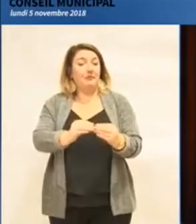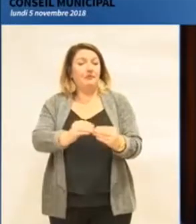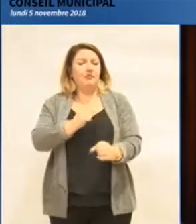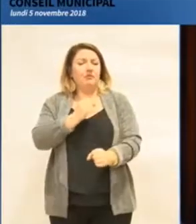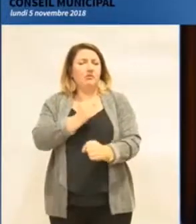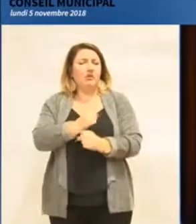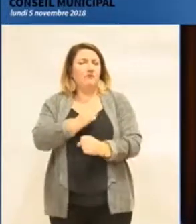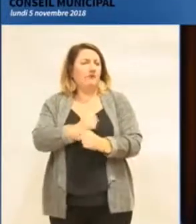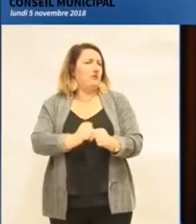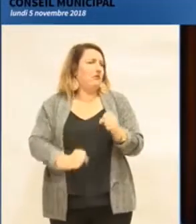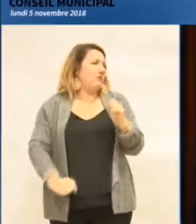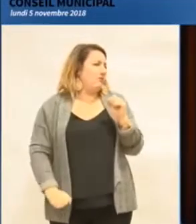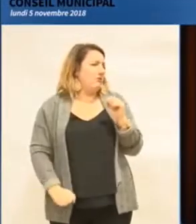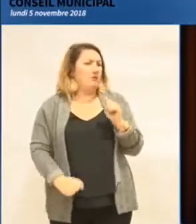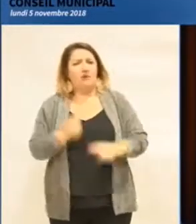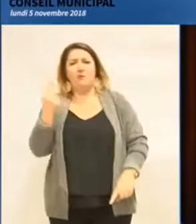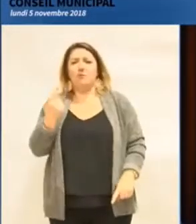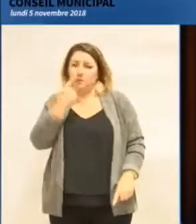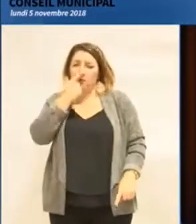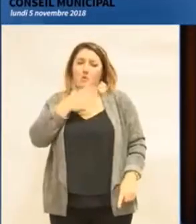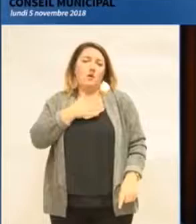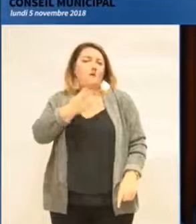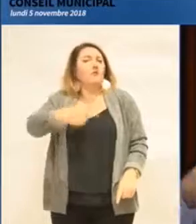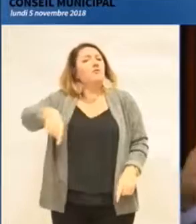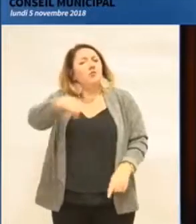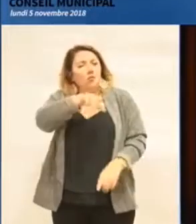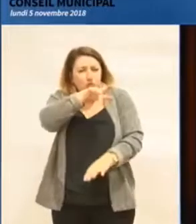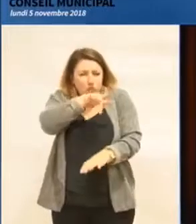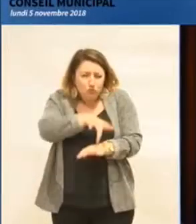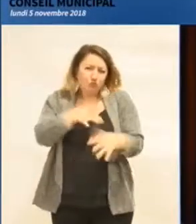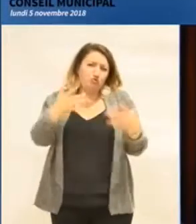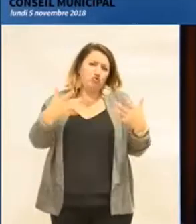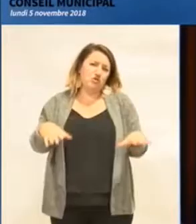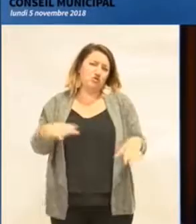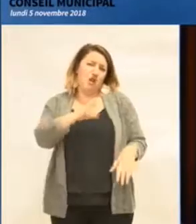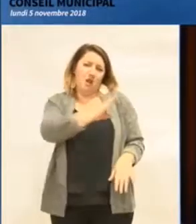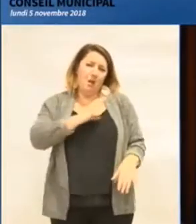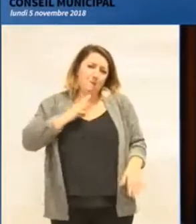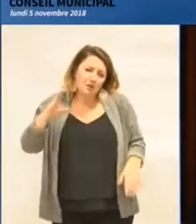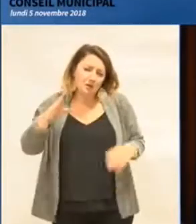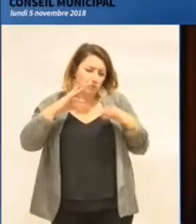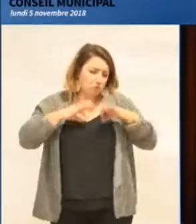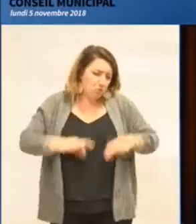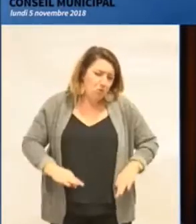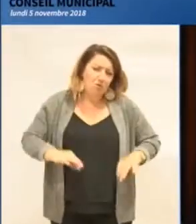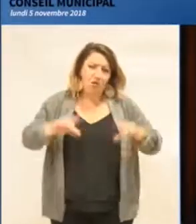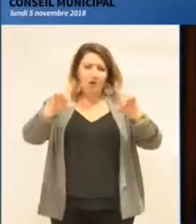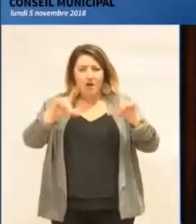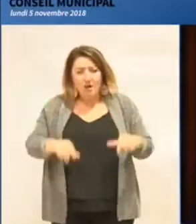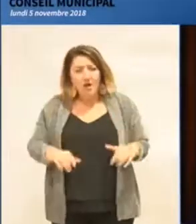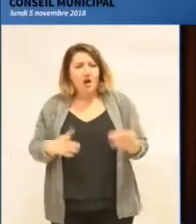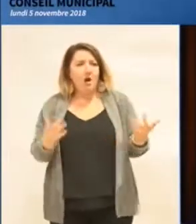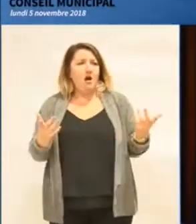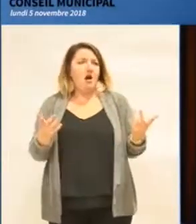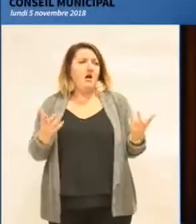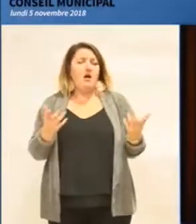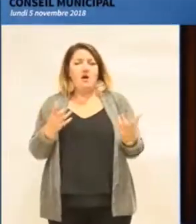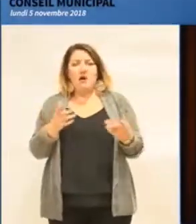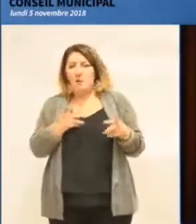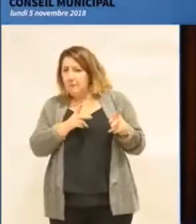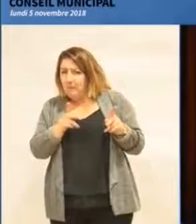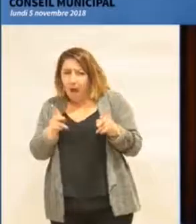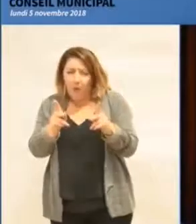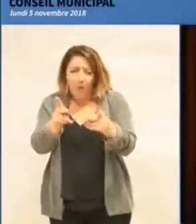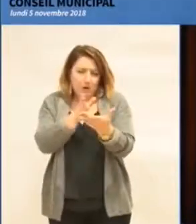faites via la médiation scolaire et quand vous évoquez les attentions aux ruptures de parcours, je